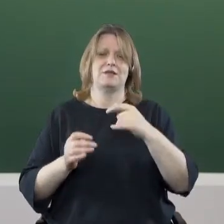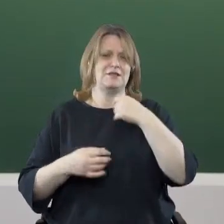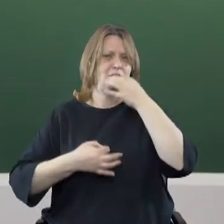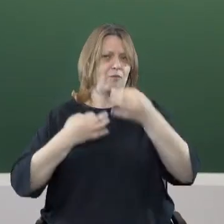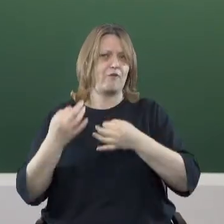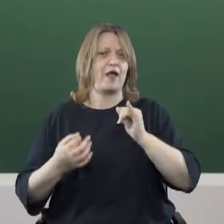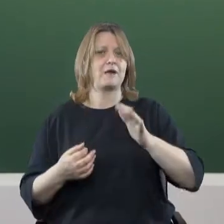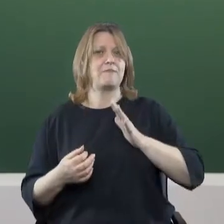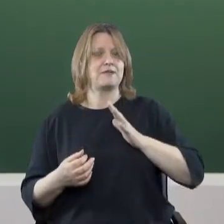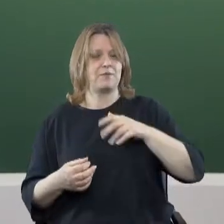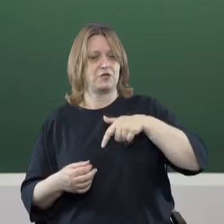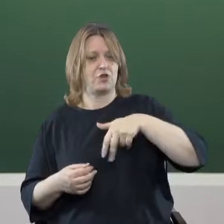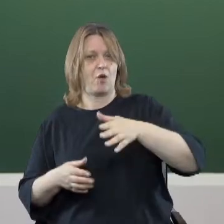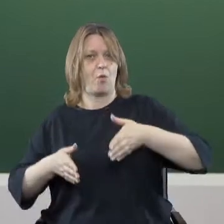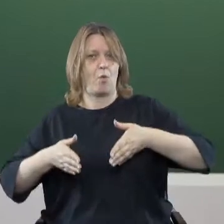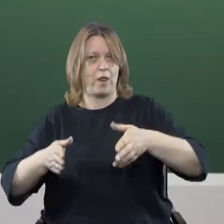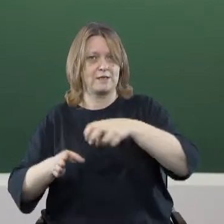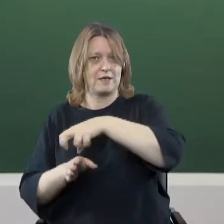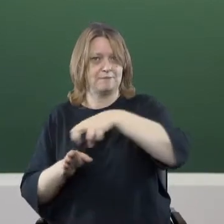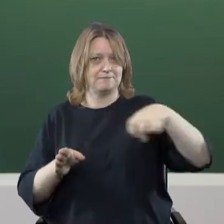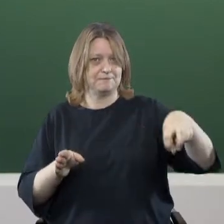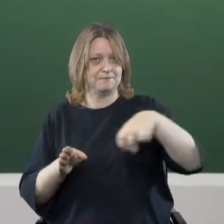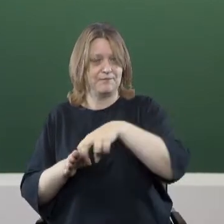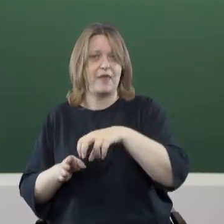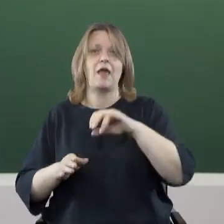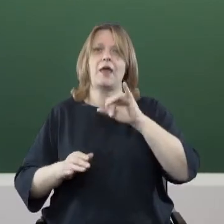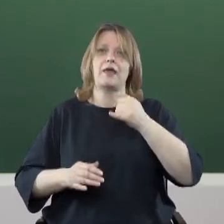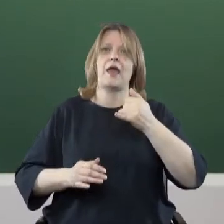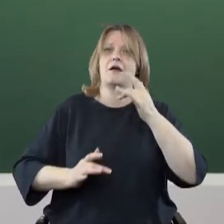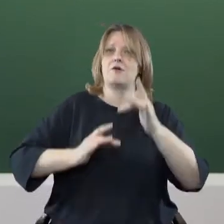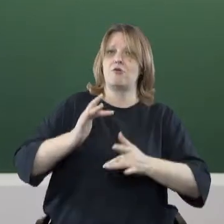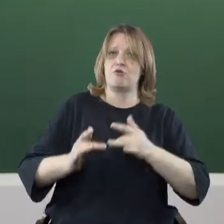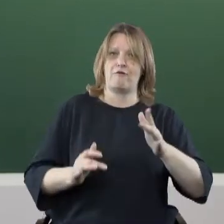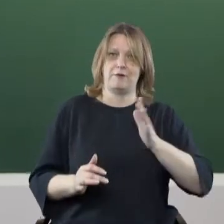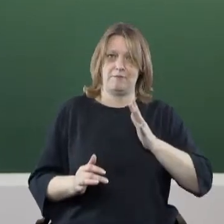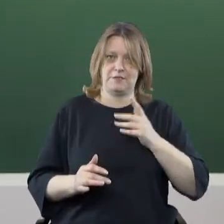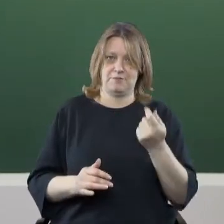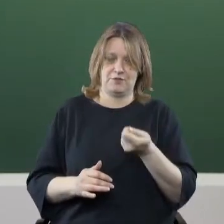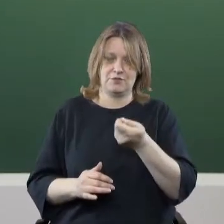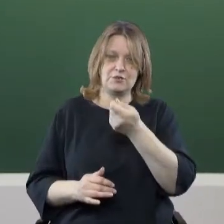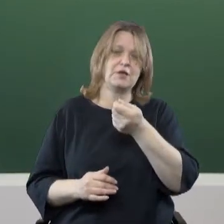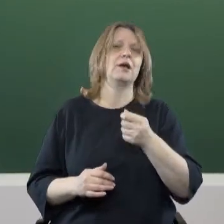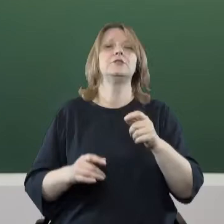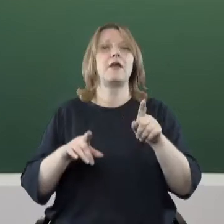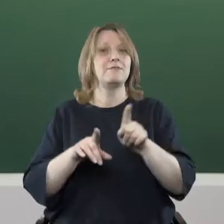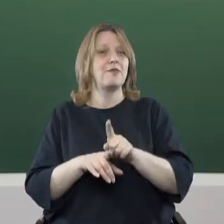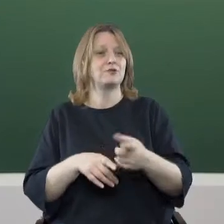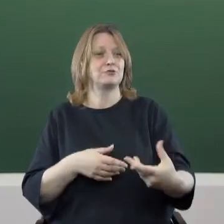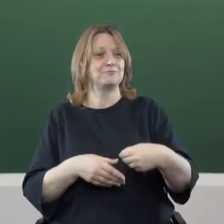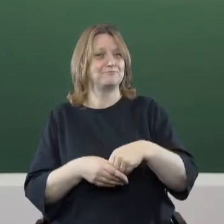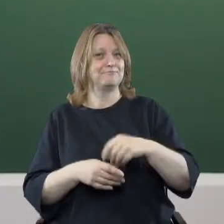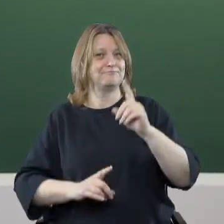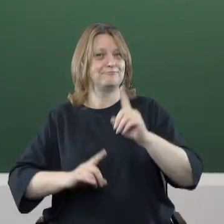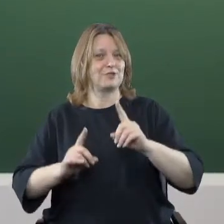bezpiecznie przechodzić przez ulicę, jak bezpiecznie jeździć na rowerze. Także gości